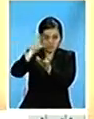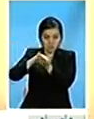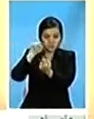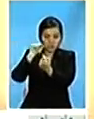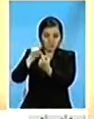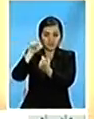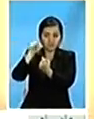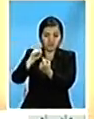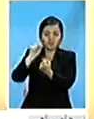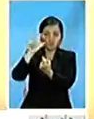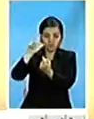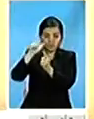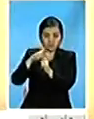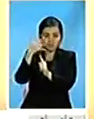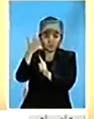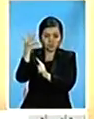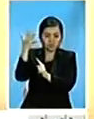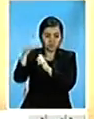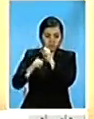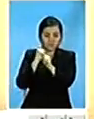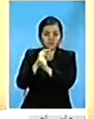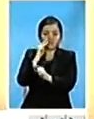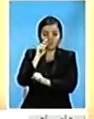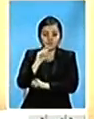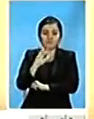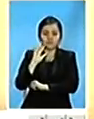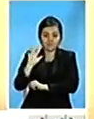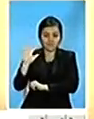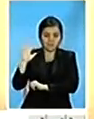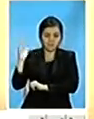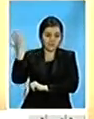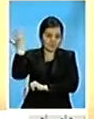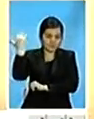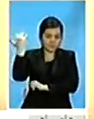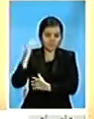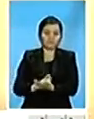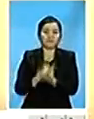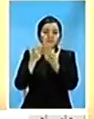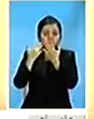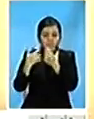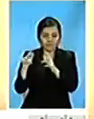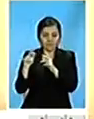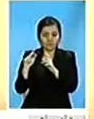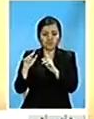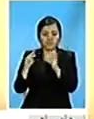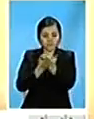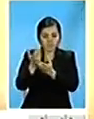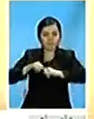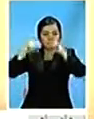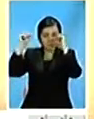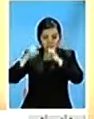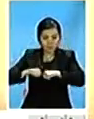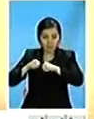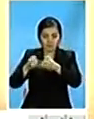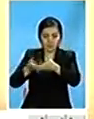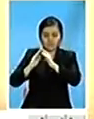23พฤษภาคมพ.ศ. 2555และมีมติแต่งตั้งคณะกรรมการวิสามัญพิจารณาร่าง